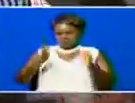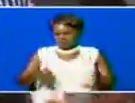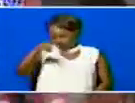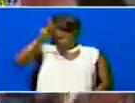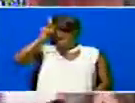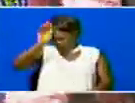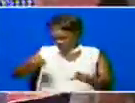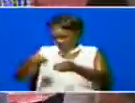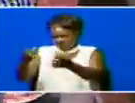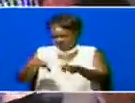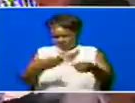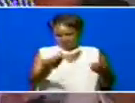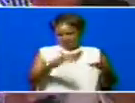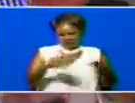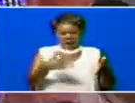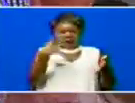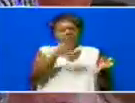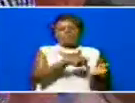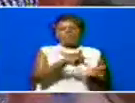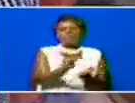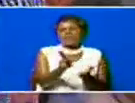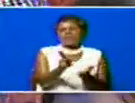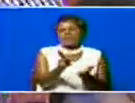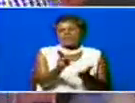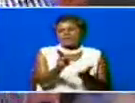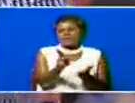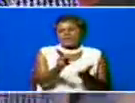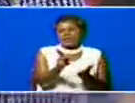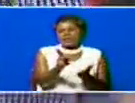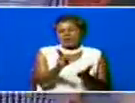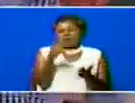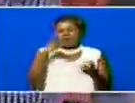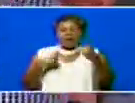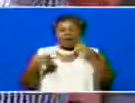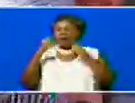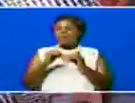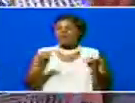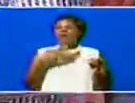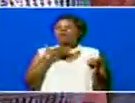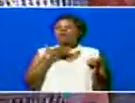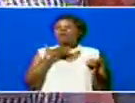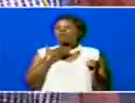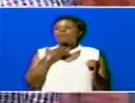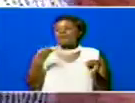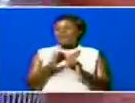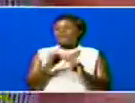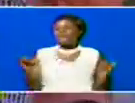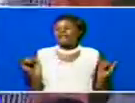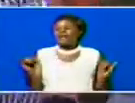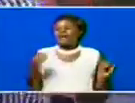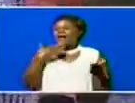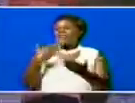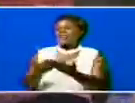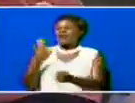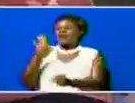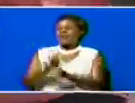yake vile alinunua. Ya, mtu asinini na ukweli, tunataka transparency kwa hivyo neno. Asanteni